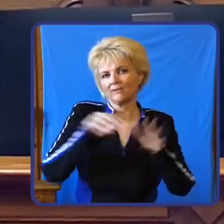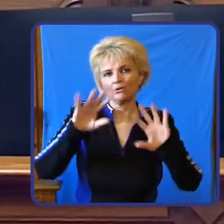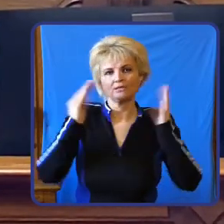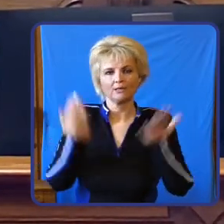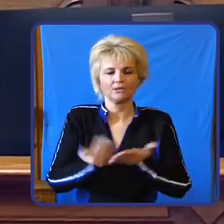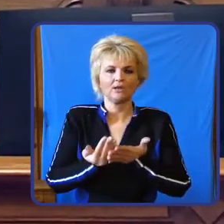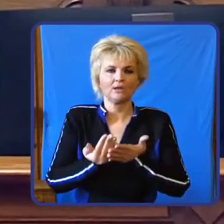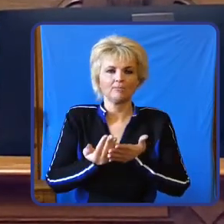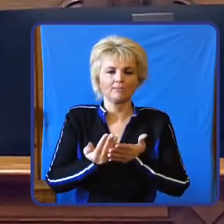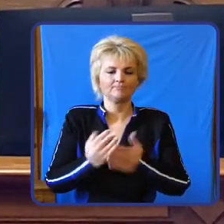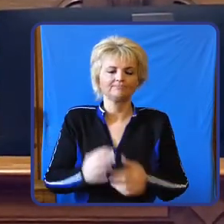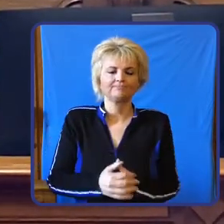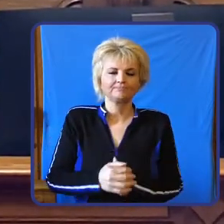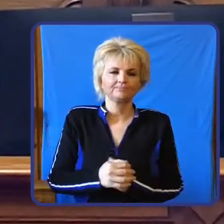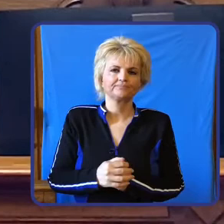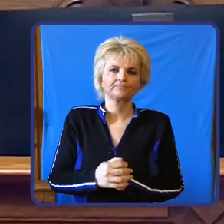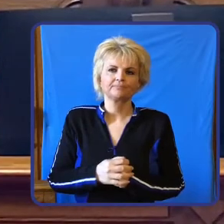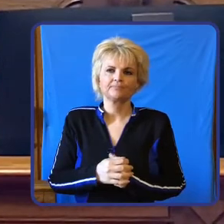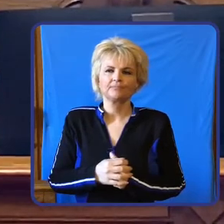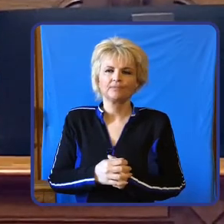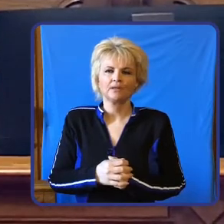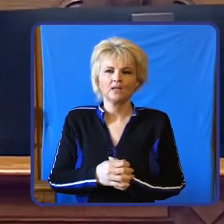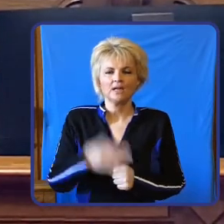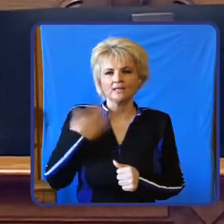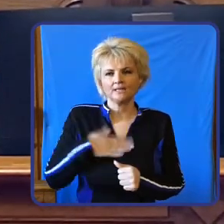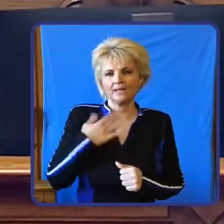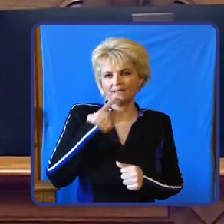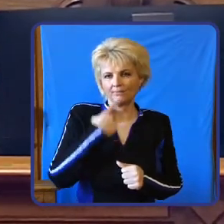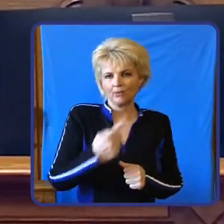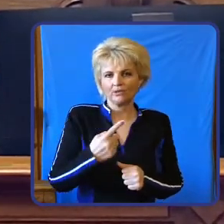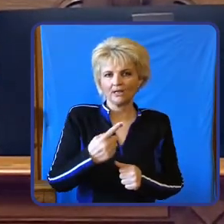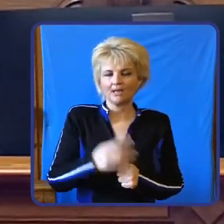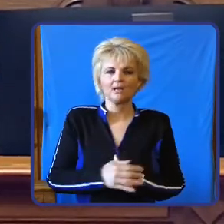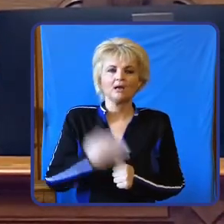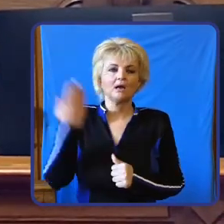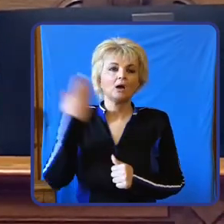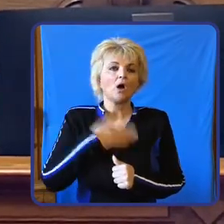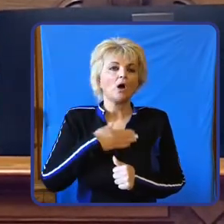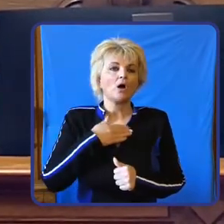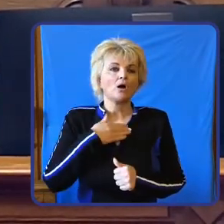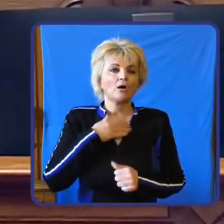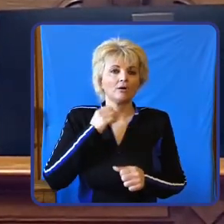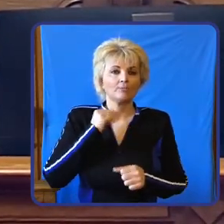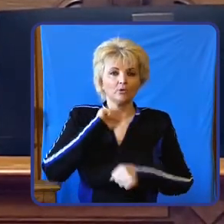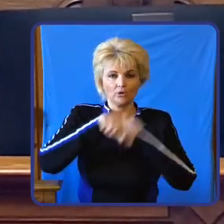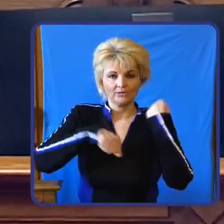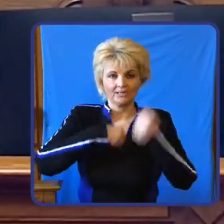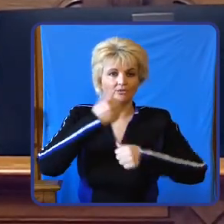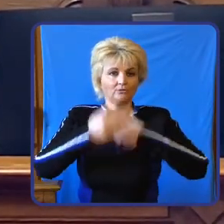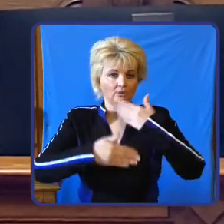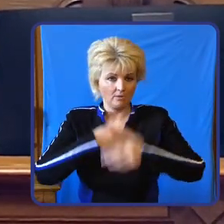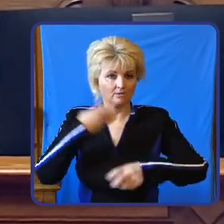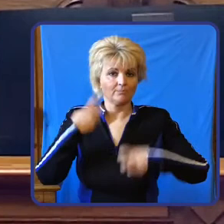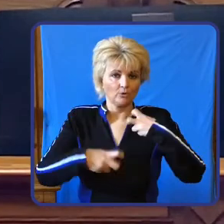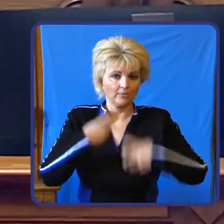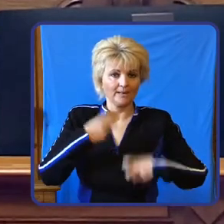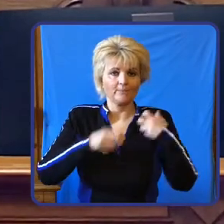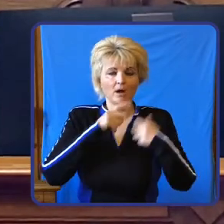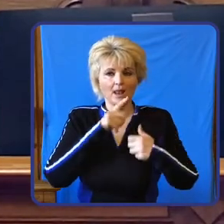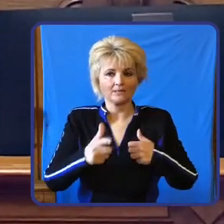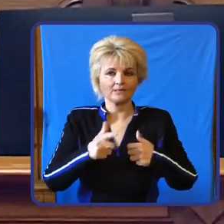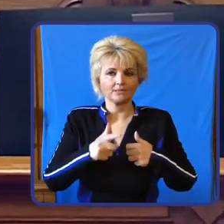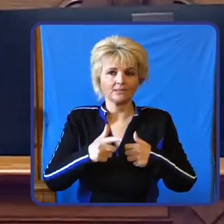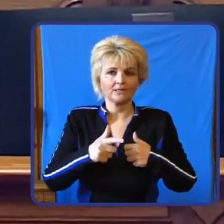összességében kimondva. És azt szeretném elmondani természetesen, hogy amennyiben likviditási problémája lesznek a városnak, akkor az